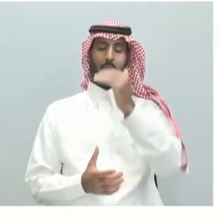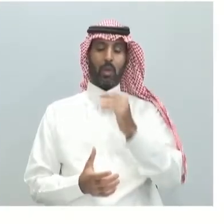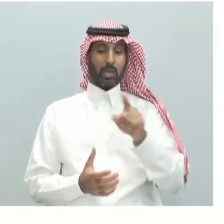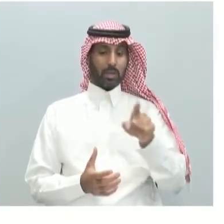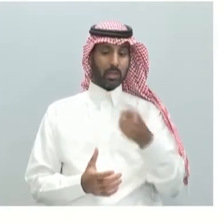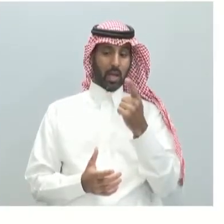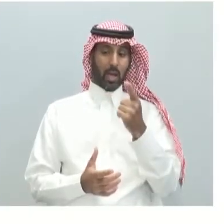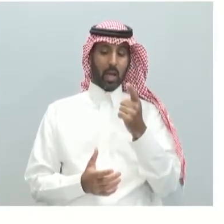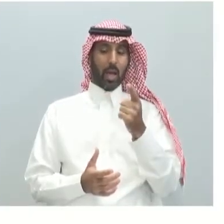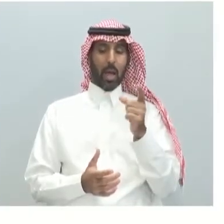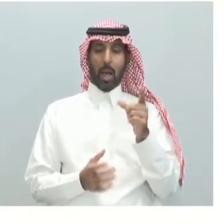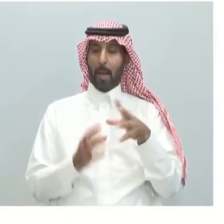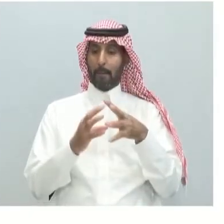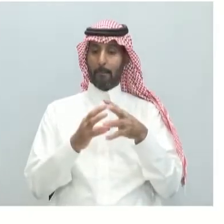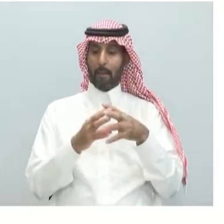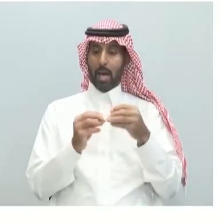نكمل